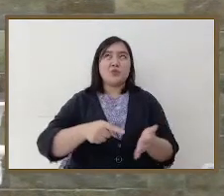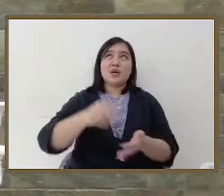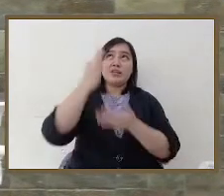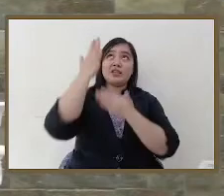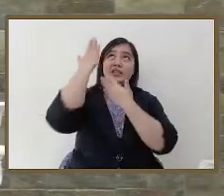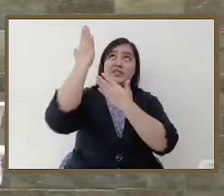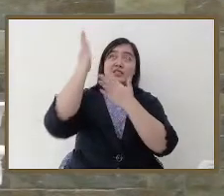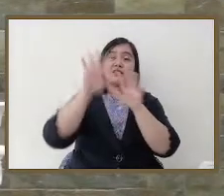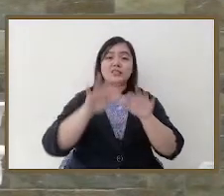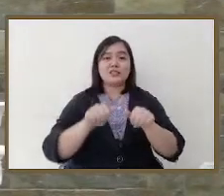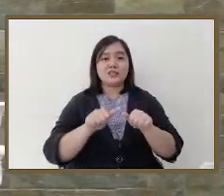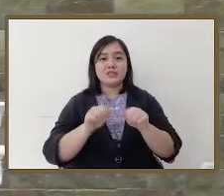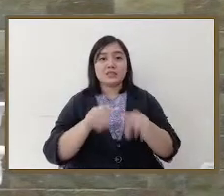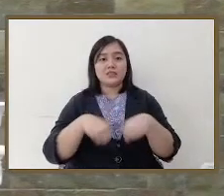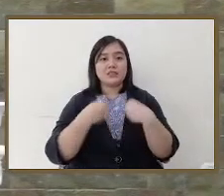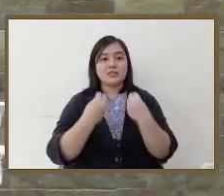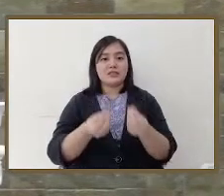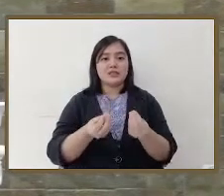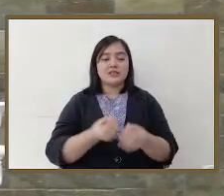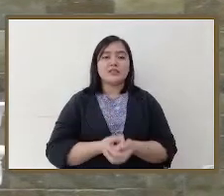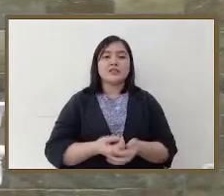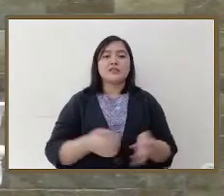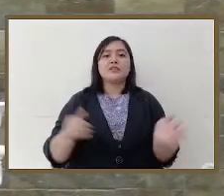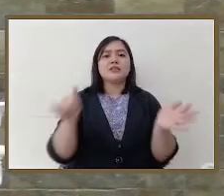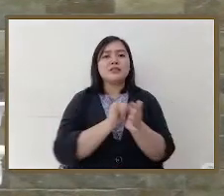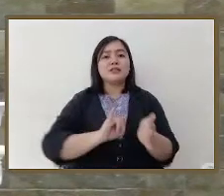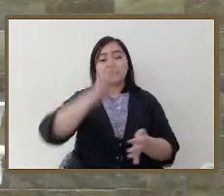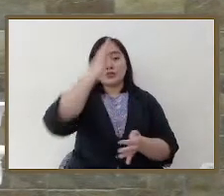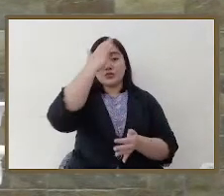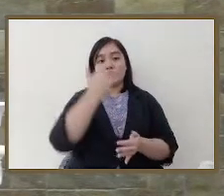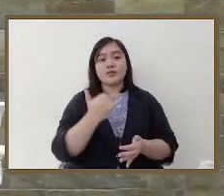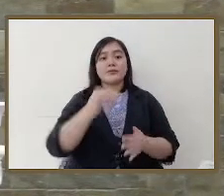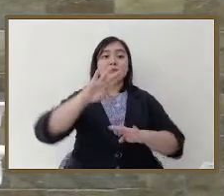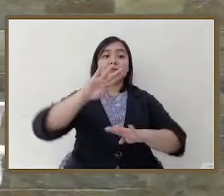That's why I'm telling you, contentment.